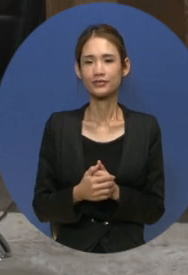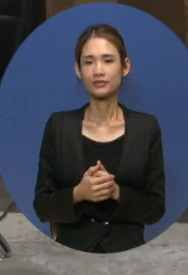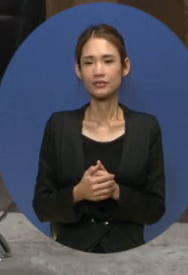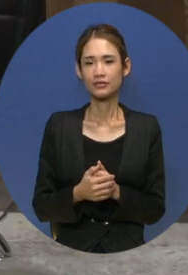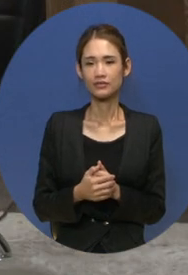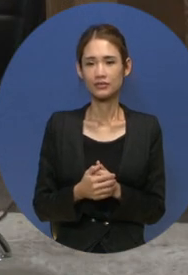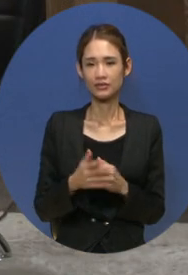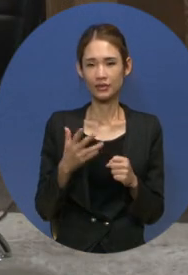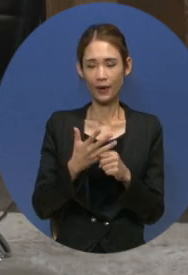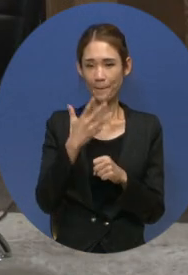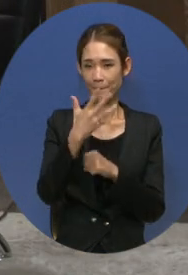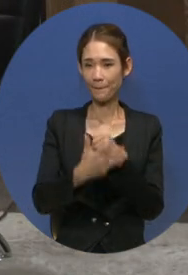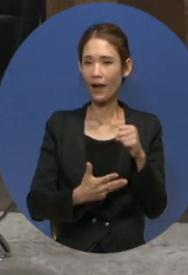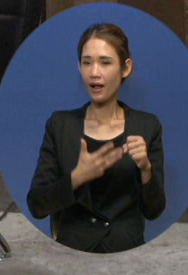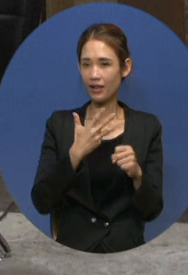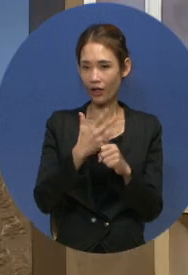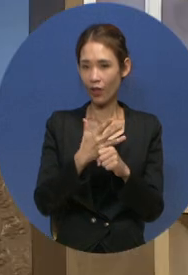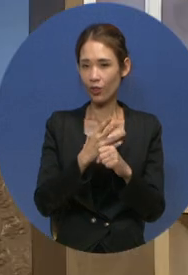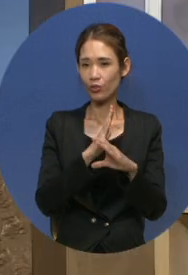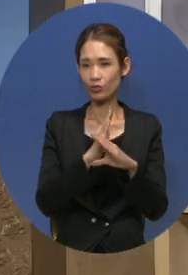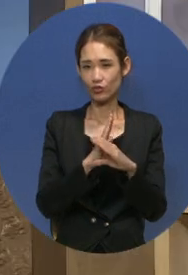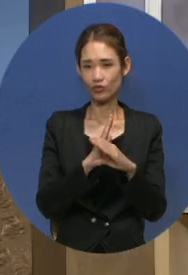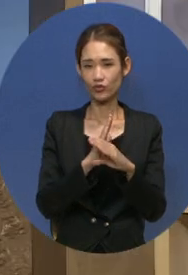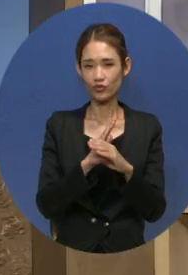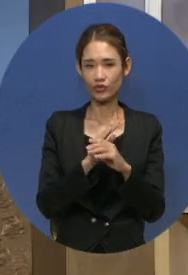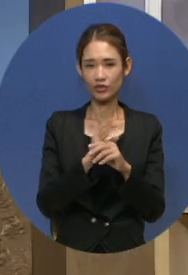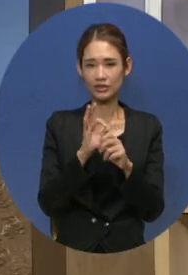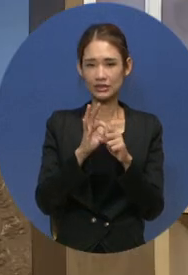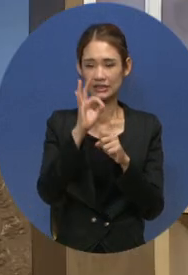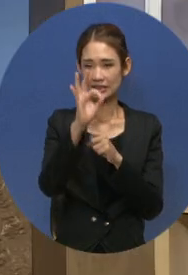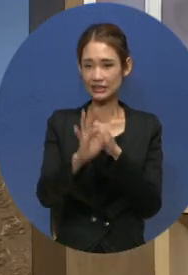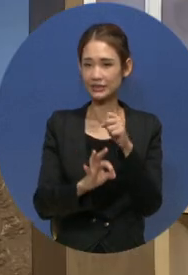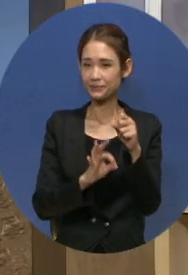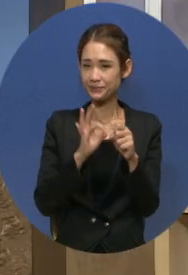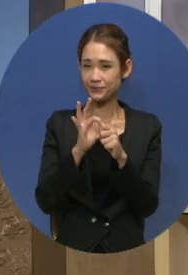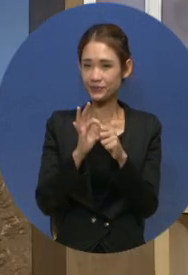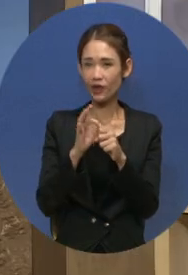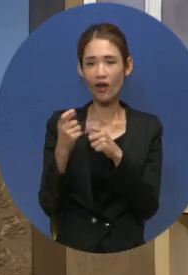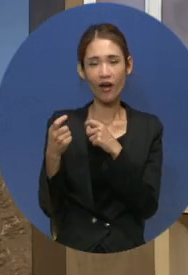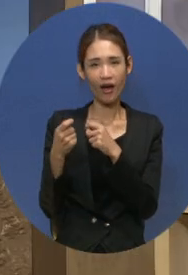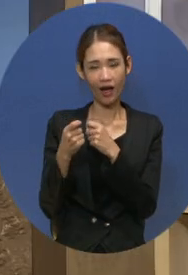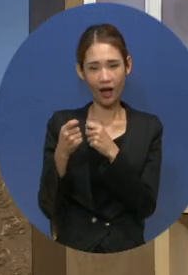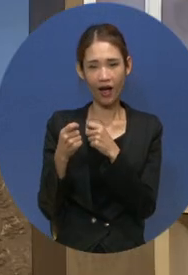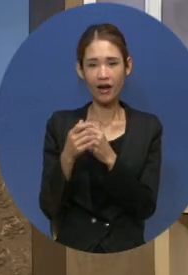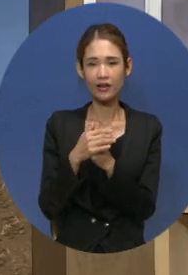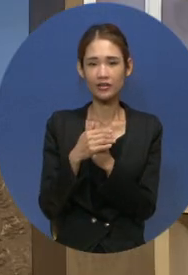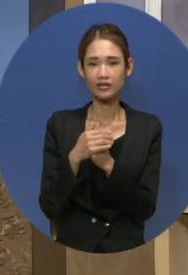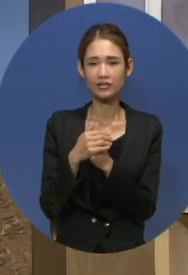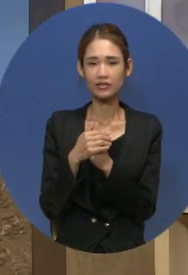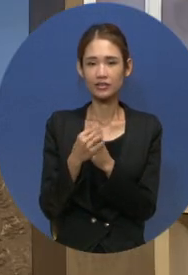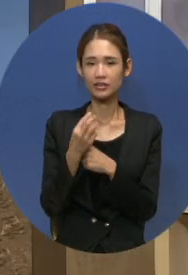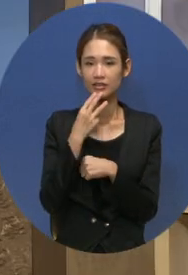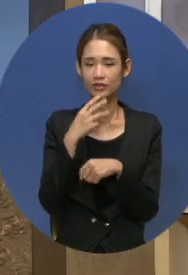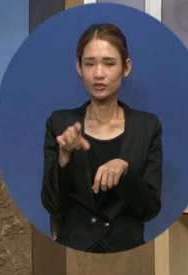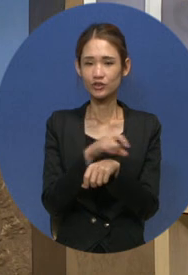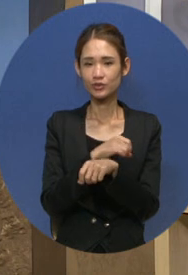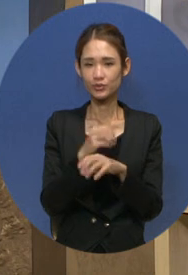이제 8년째면은 이제 곧 거의 이제 10년 정도의 기간 동안 이